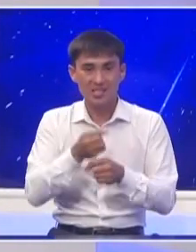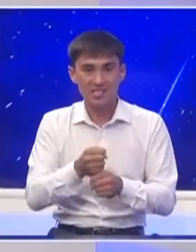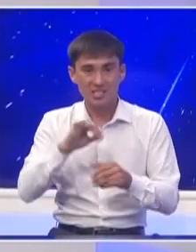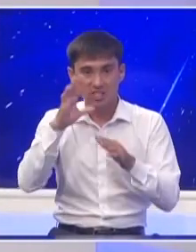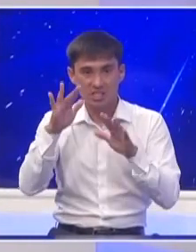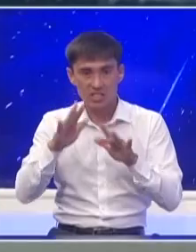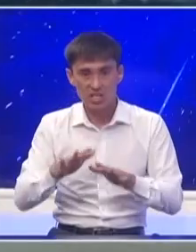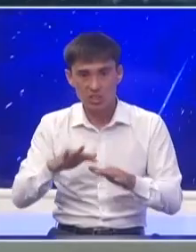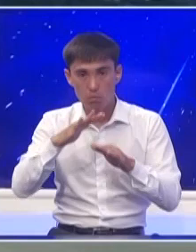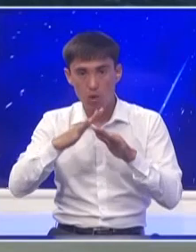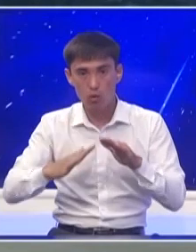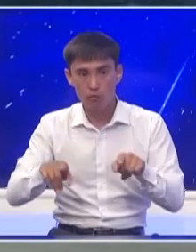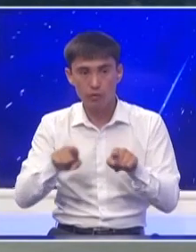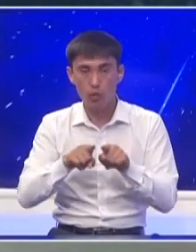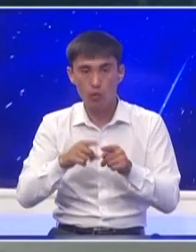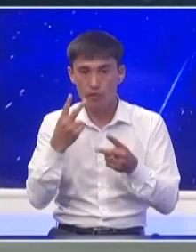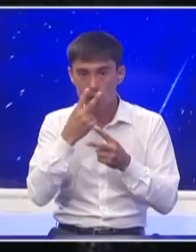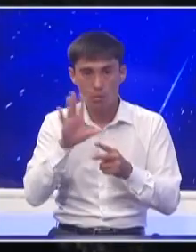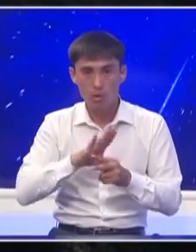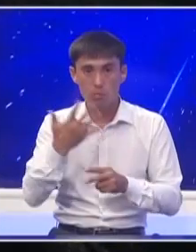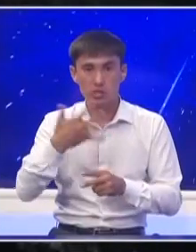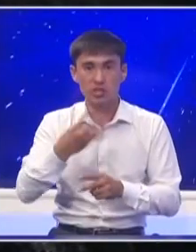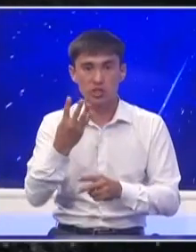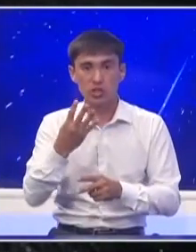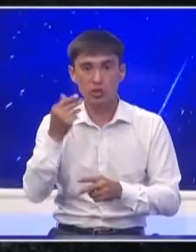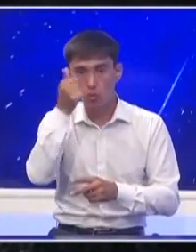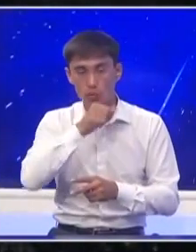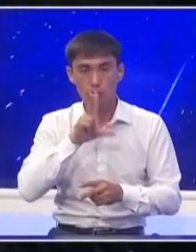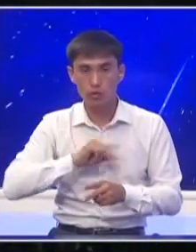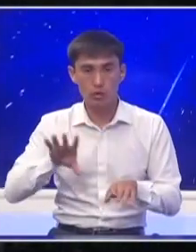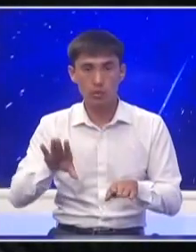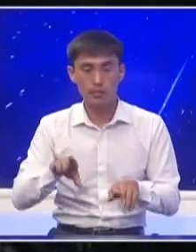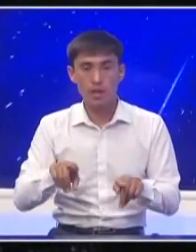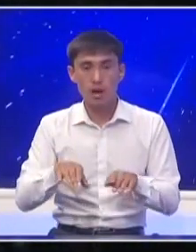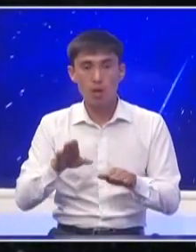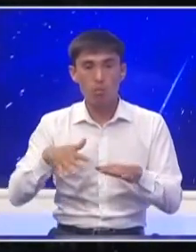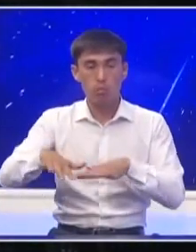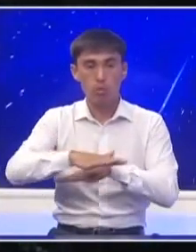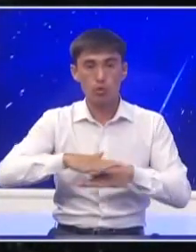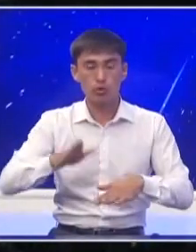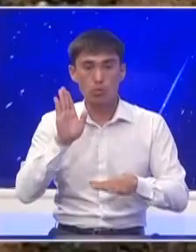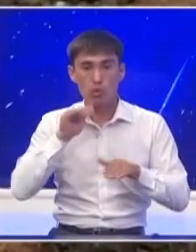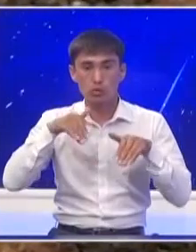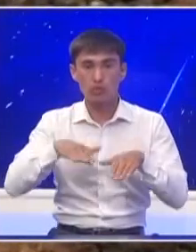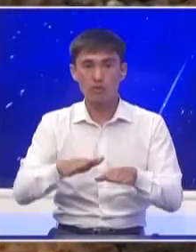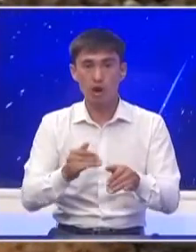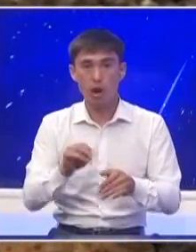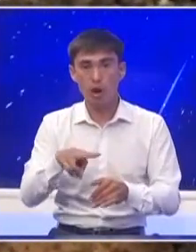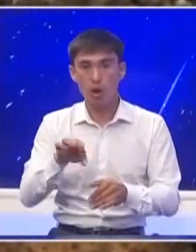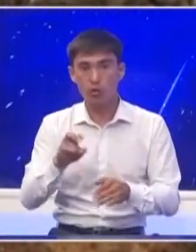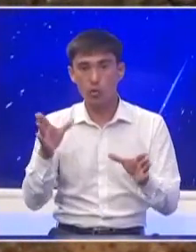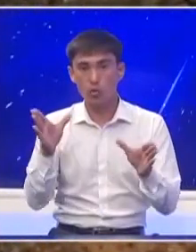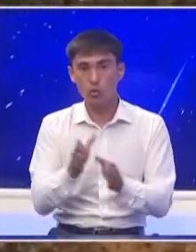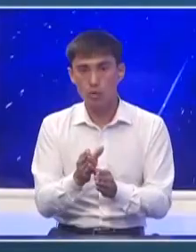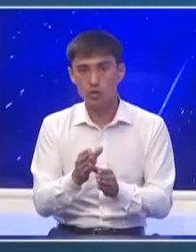сократился снежный покров. Такое не наблюдалось последние 54 года. Площадь морского льда тоже рекордно